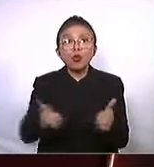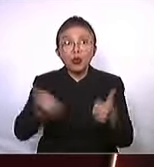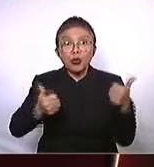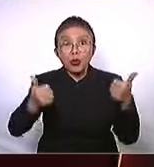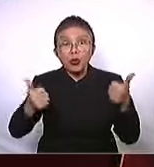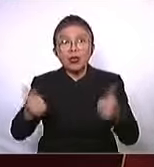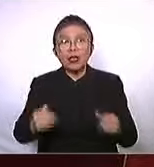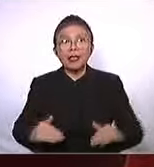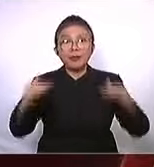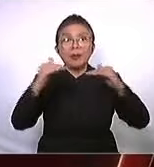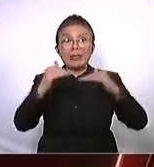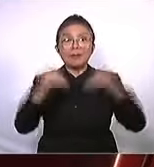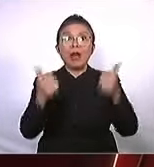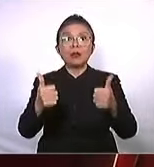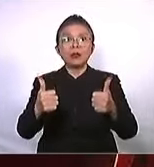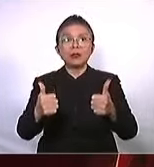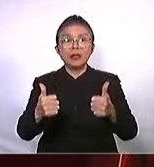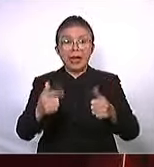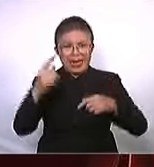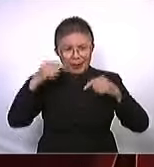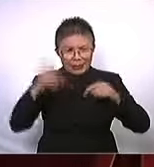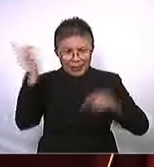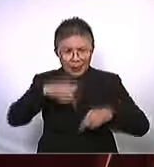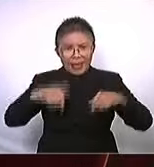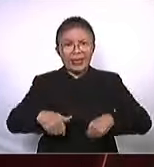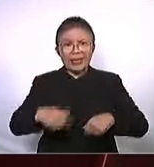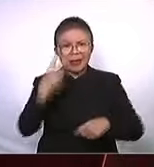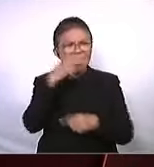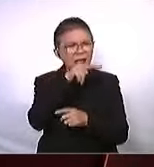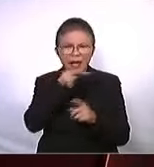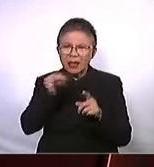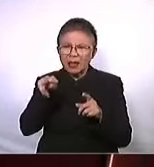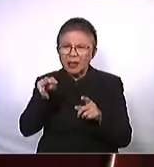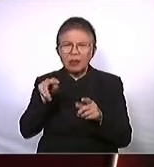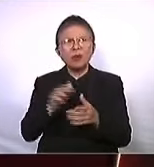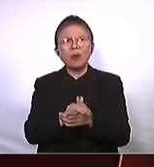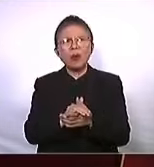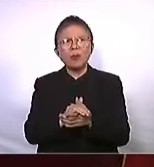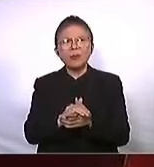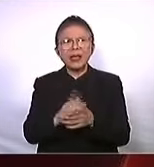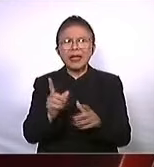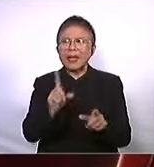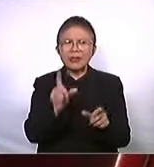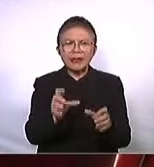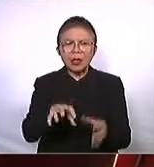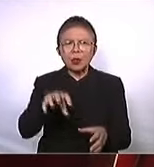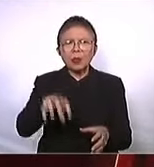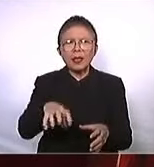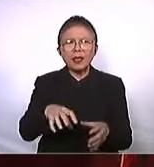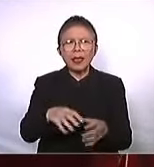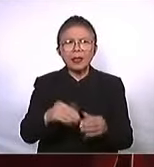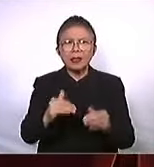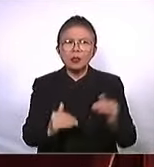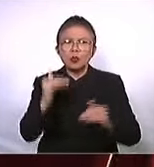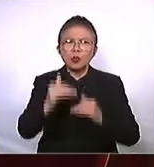punya standar yang baik. Saya sampai hari ini sangat prihatin. Kita tidak ada satupun yang terus